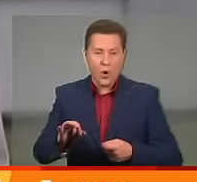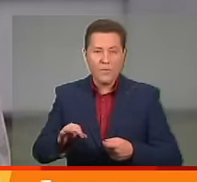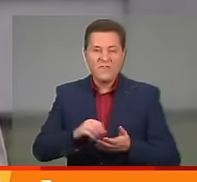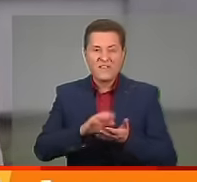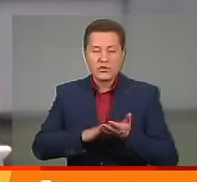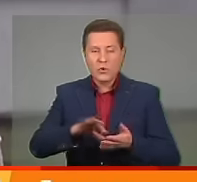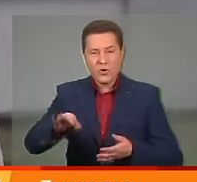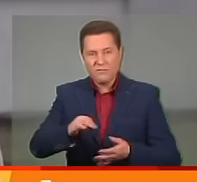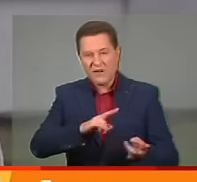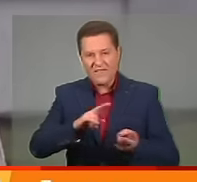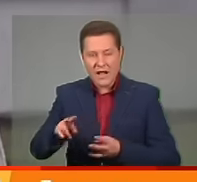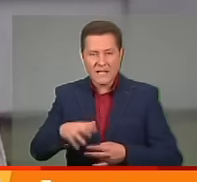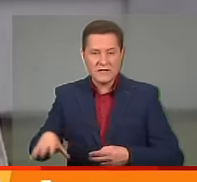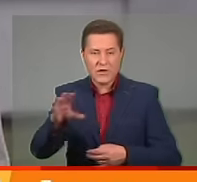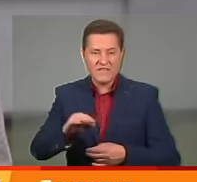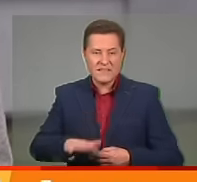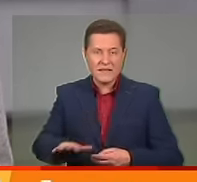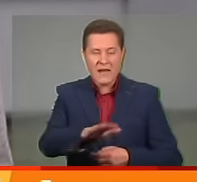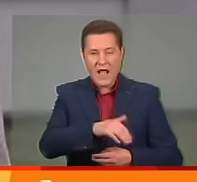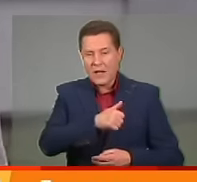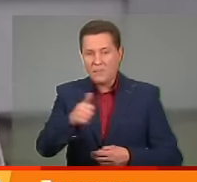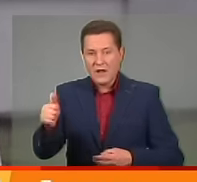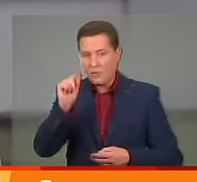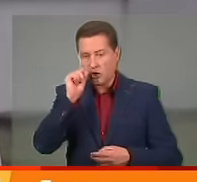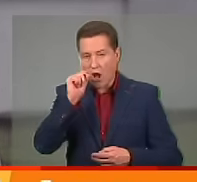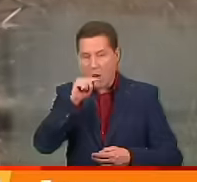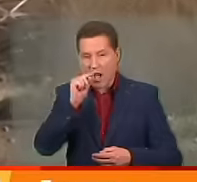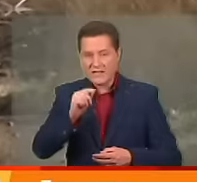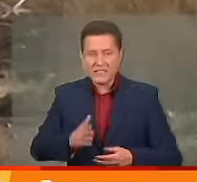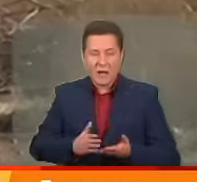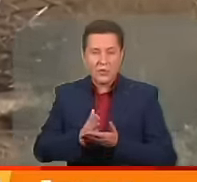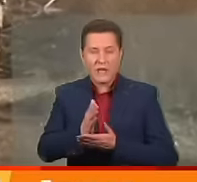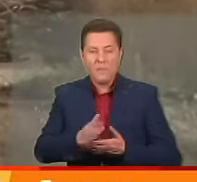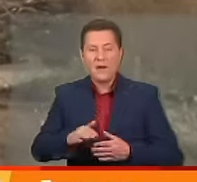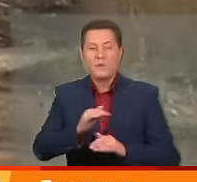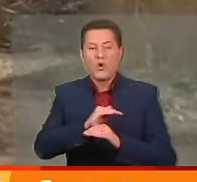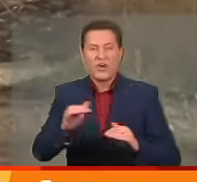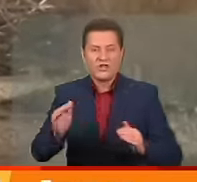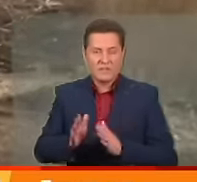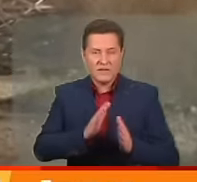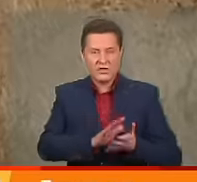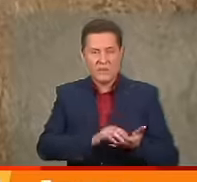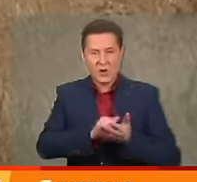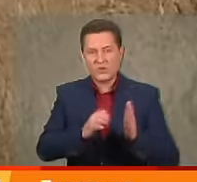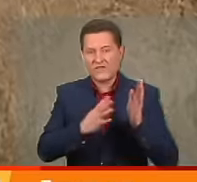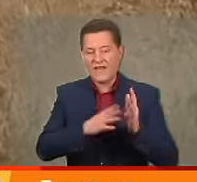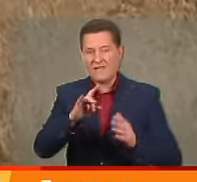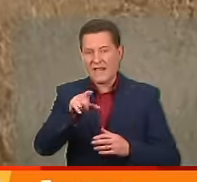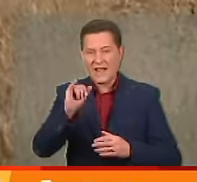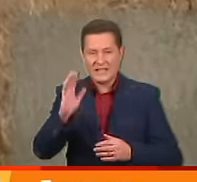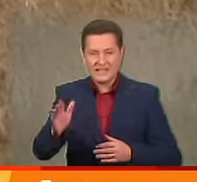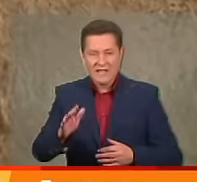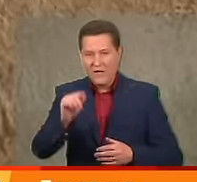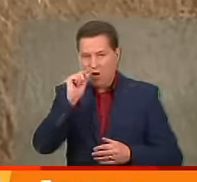на всіх ділянках передової. На Луганському, наприклад, напрямку режим тиші ворог порушував 9 разів. Перепадає Попасній,